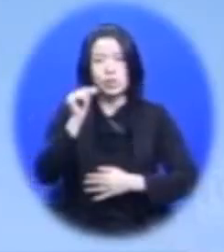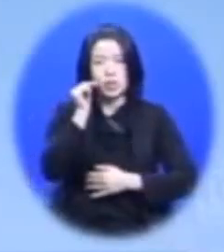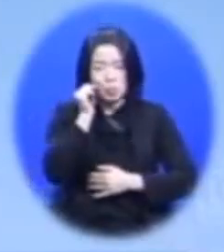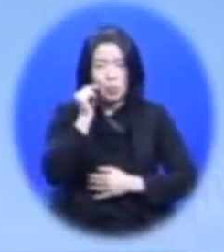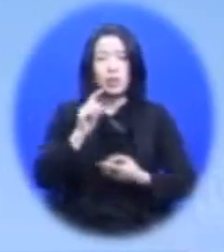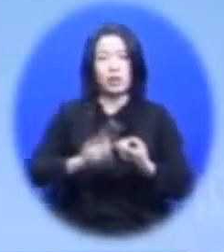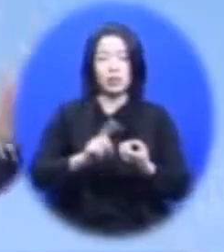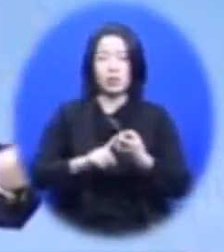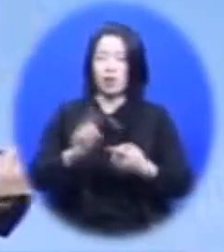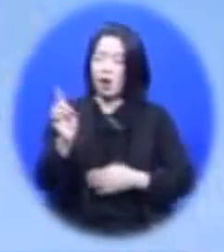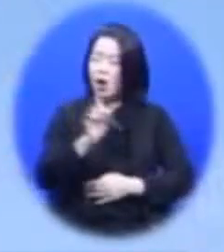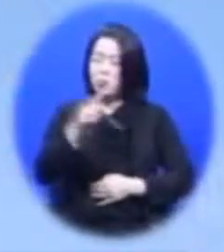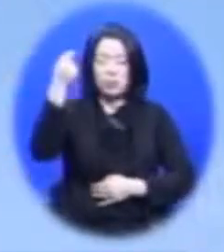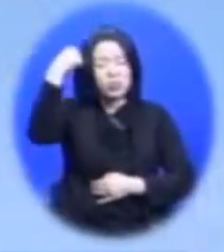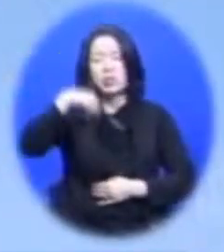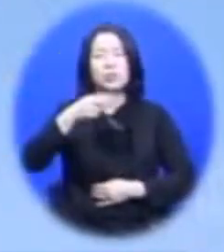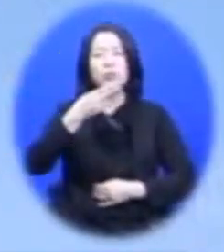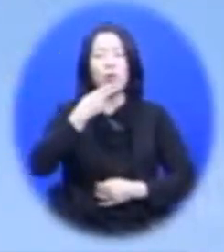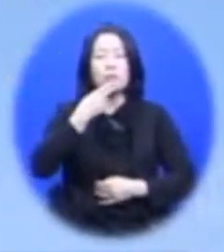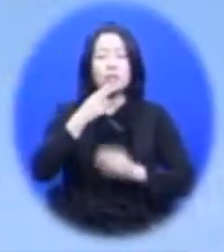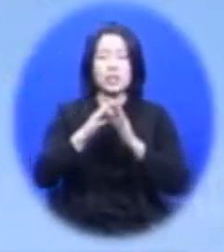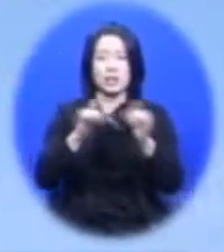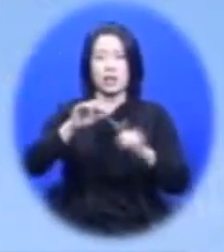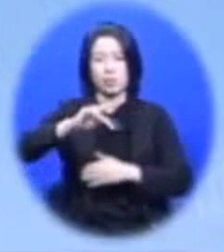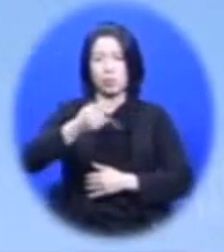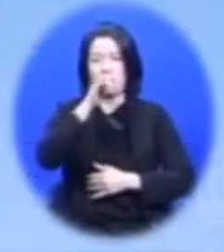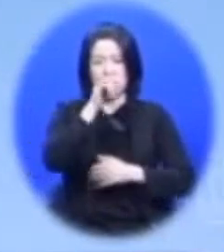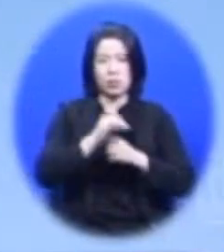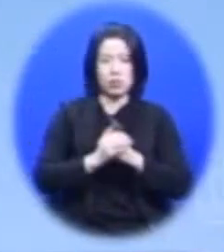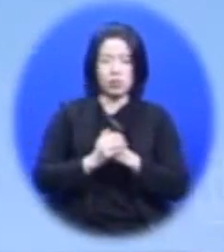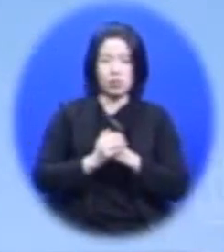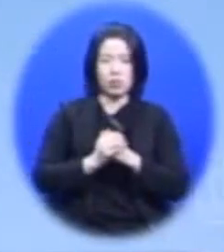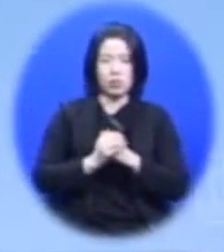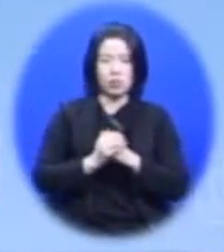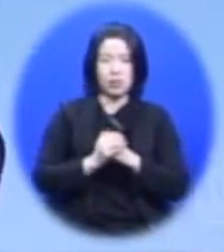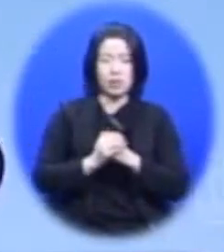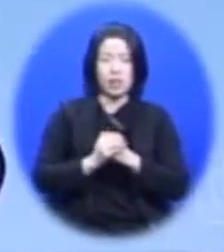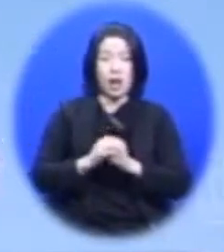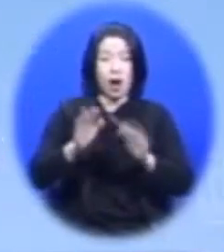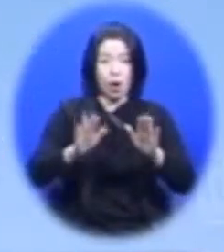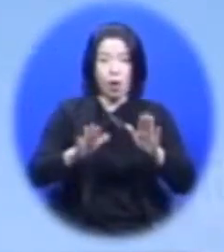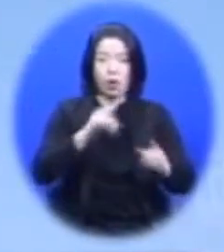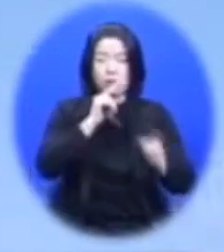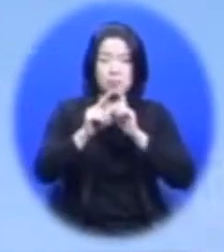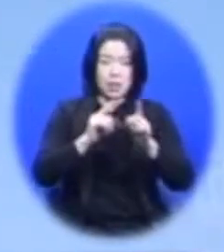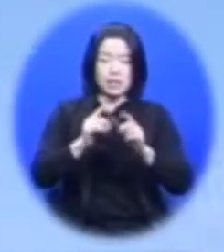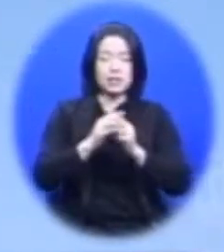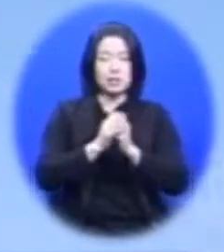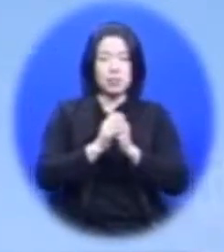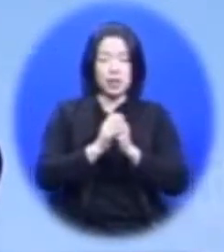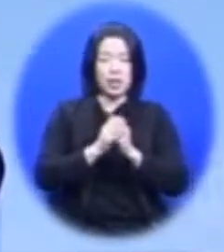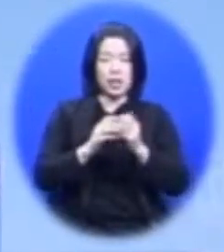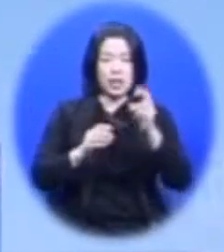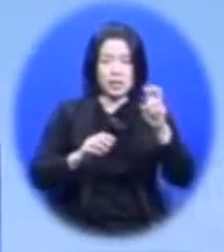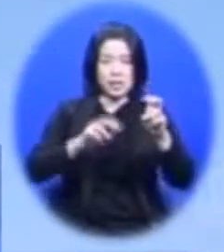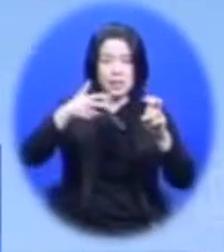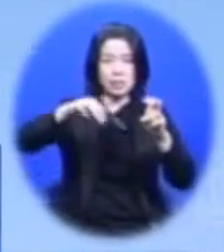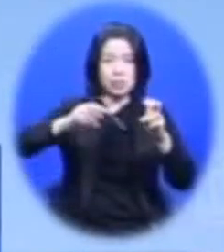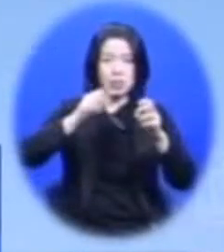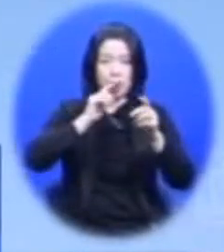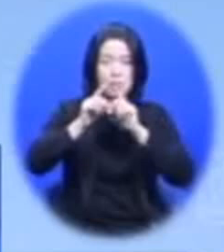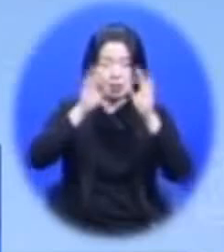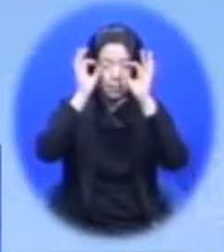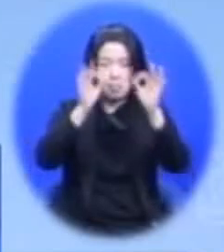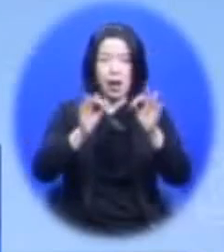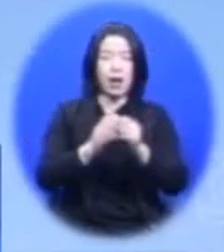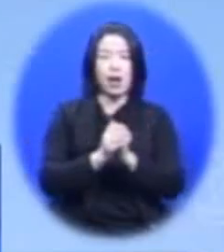대해서 아무런 느낌도 없는 분도 있단 말입니다. 오늘 말씀에 20절 말씀을 한번 보시기